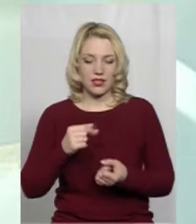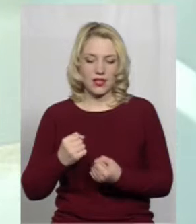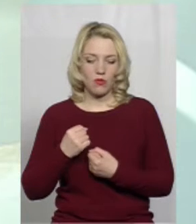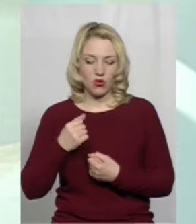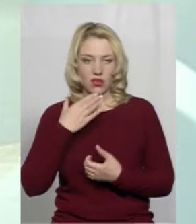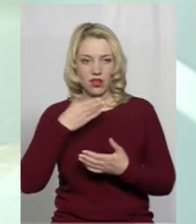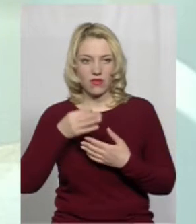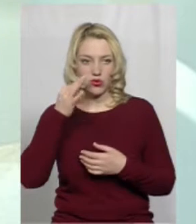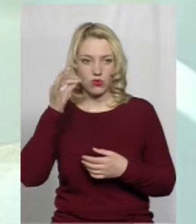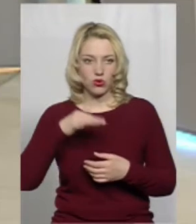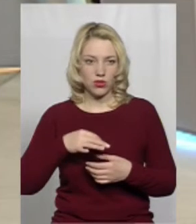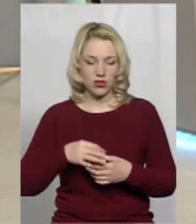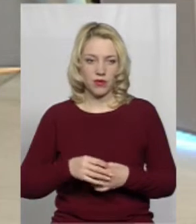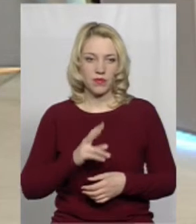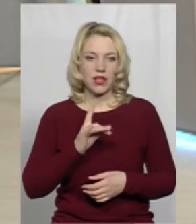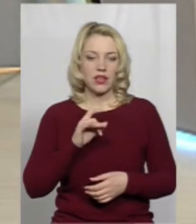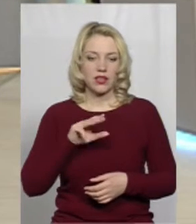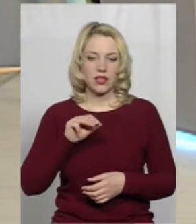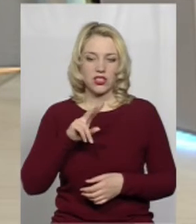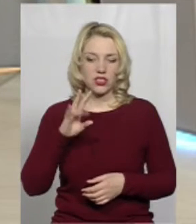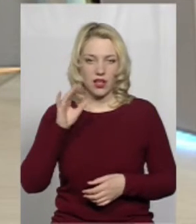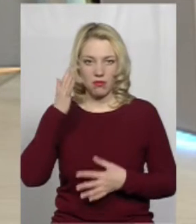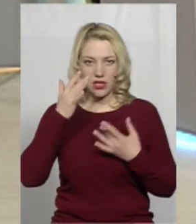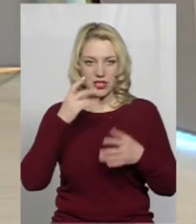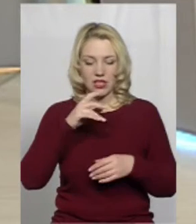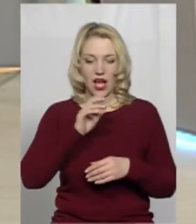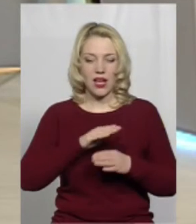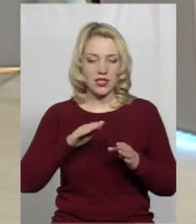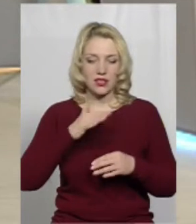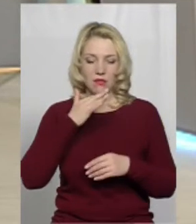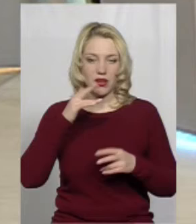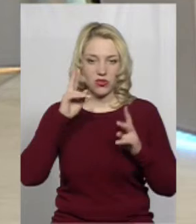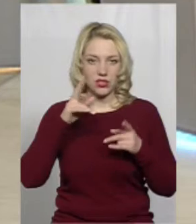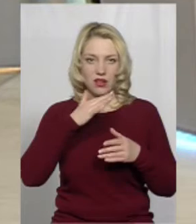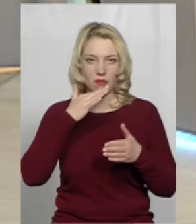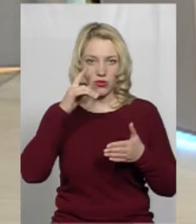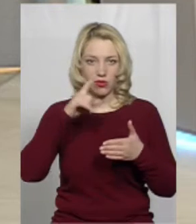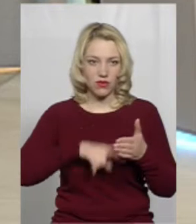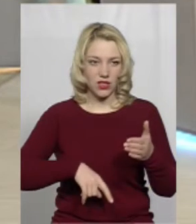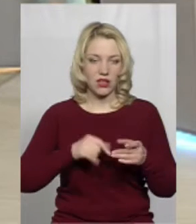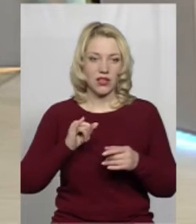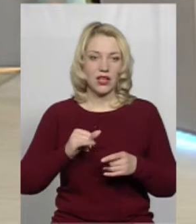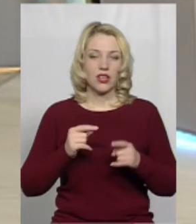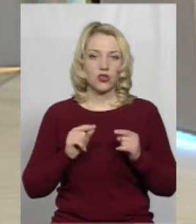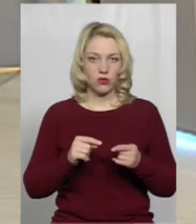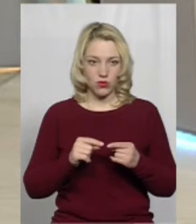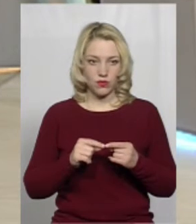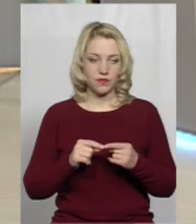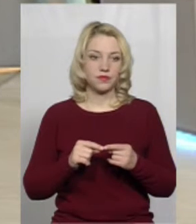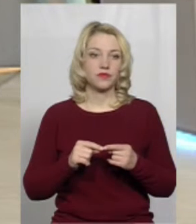на власному досвіді критичного мислення. Так? А діти багато не знають, вони дуже довірливі. І тому хоча б